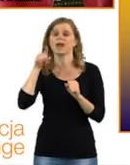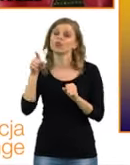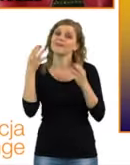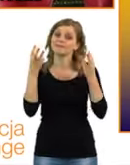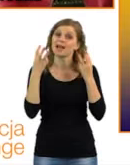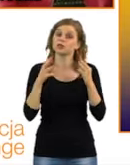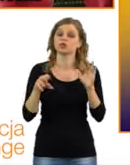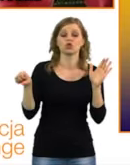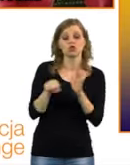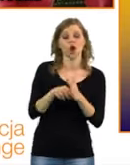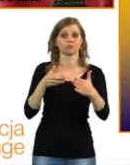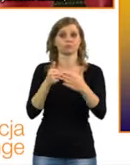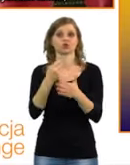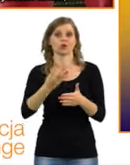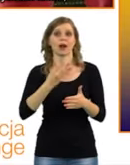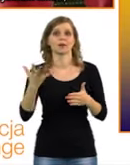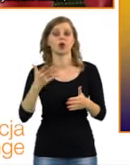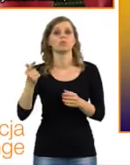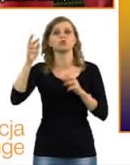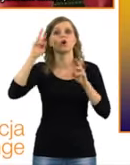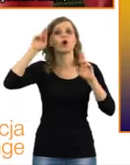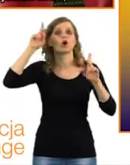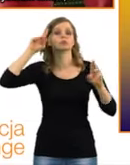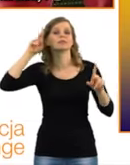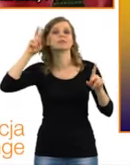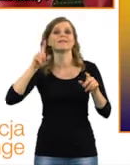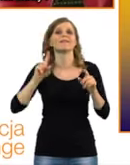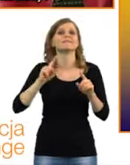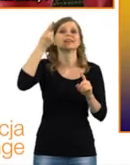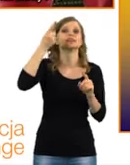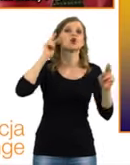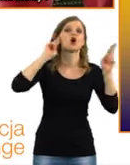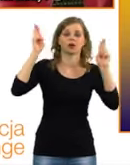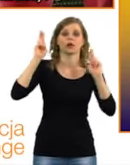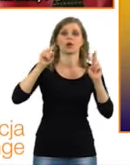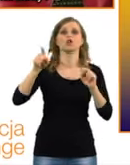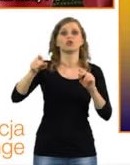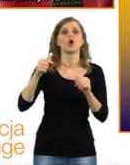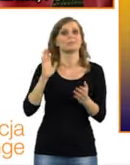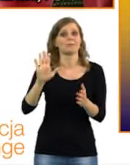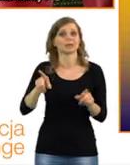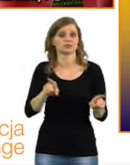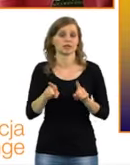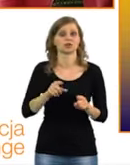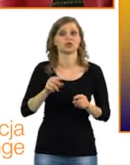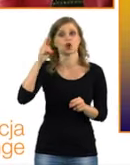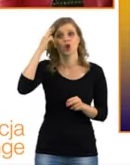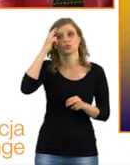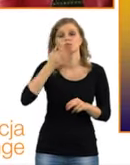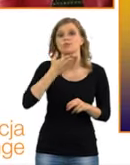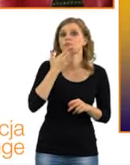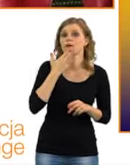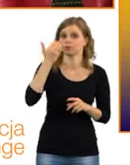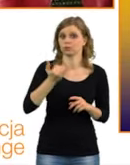okresu wyćwiczyć u dzieci różnicowanie wysokich tonów, które będą wpływały na rozumienie mowy u